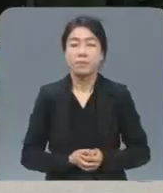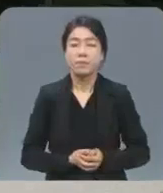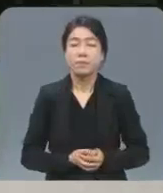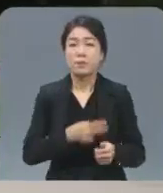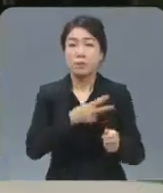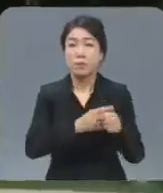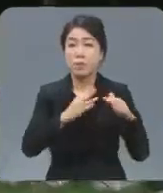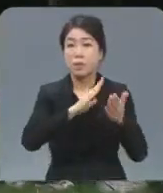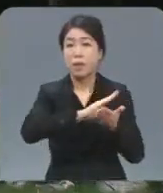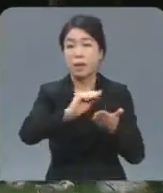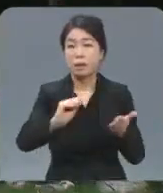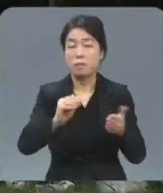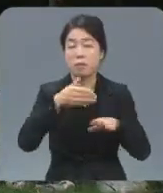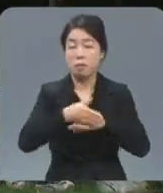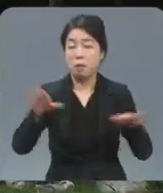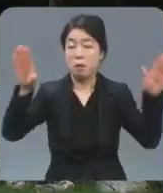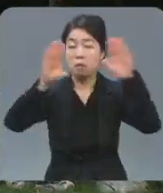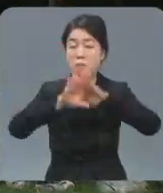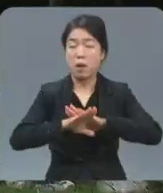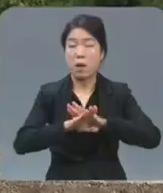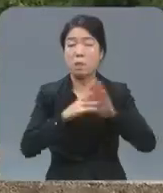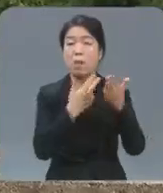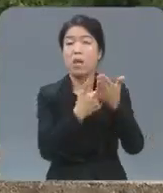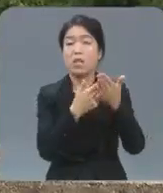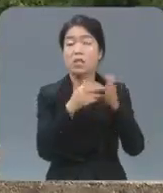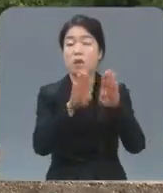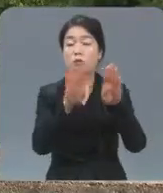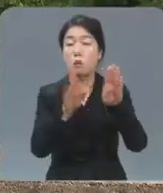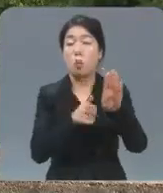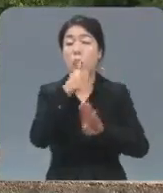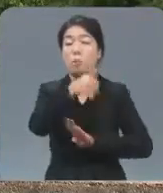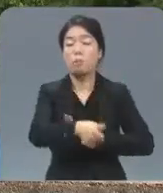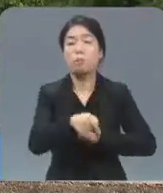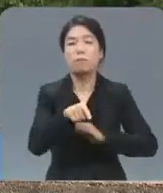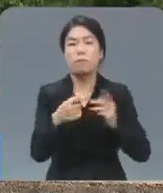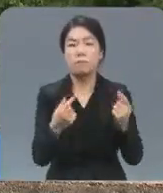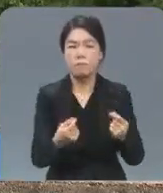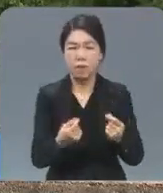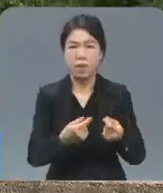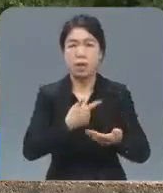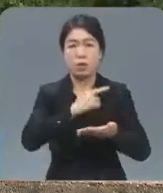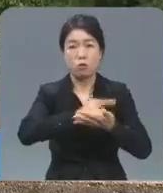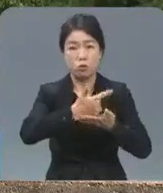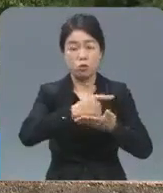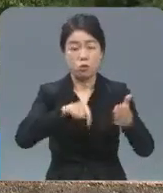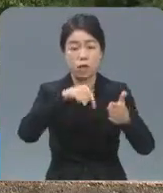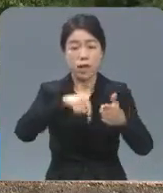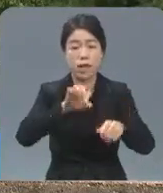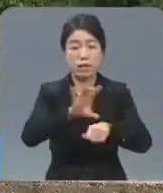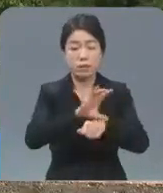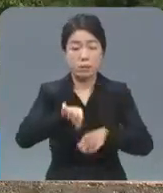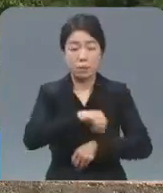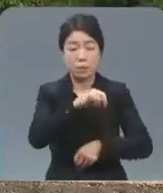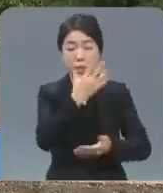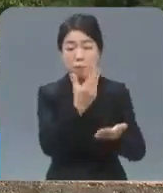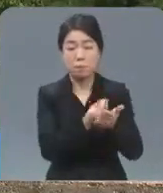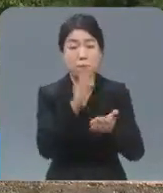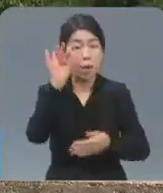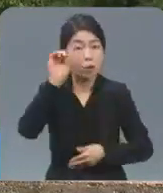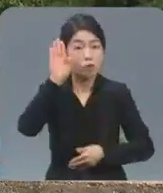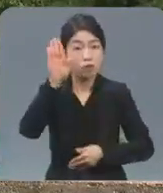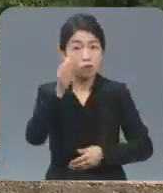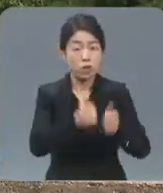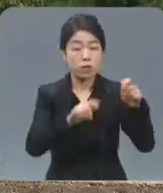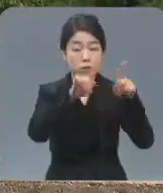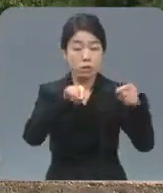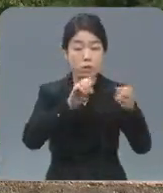교사들이 퇴근한 늦은 밤 창문이 통로였습니다. 학생들은 교사들의 노트북에 악성 코드를 심은 며칠 뒤 시험지와